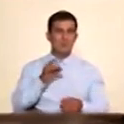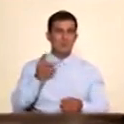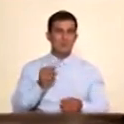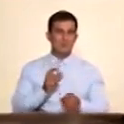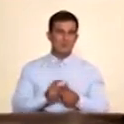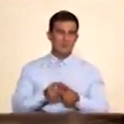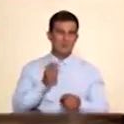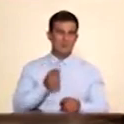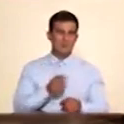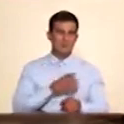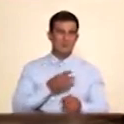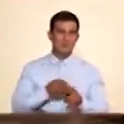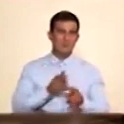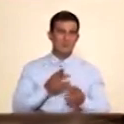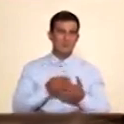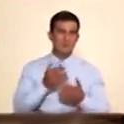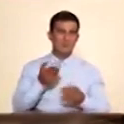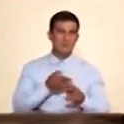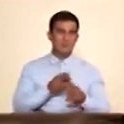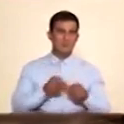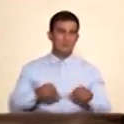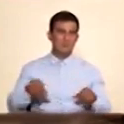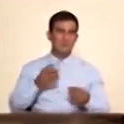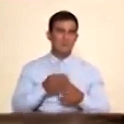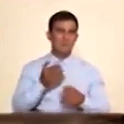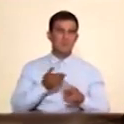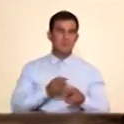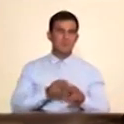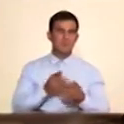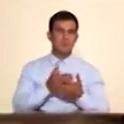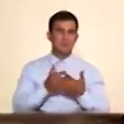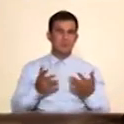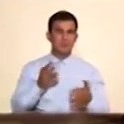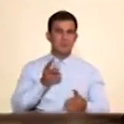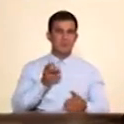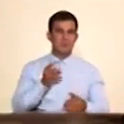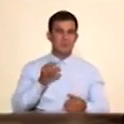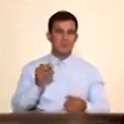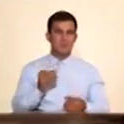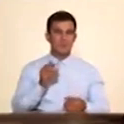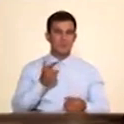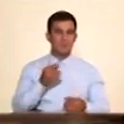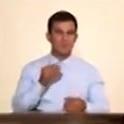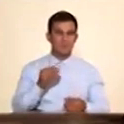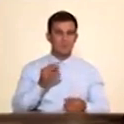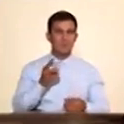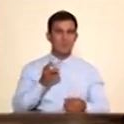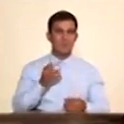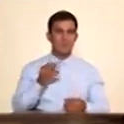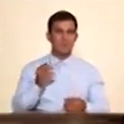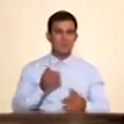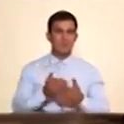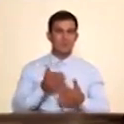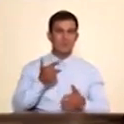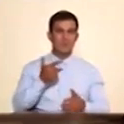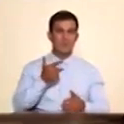va ularning rahnamolari hukmdorlari marka graf yoki marka gersklar deb atalgan ekan. Ayni vaqtda graf